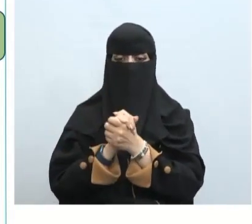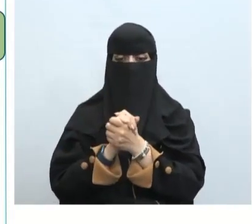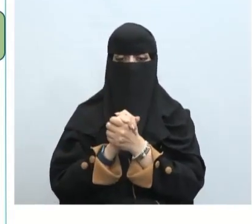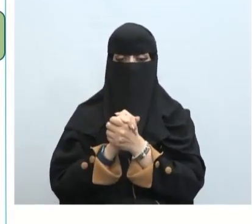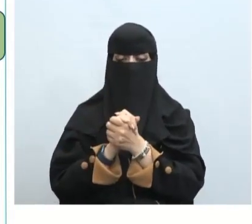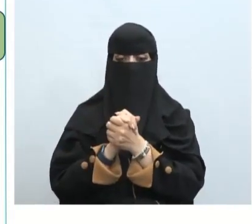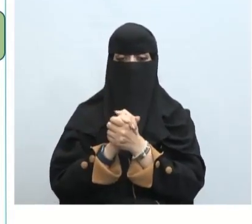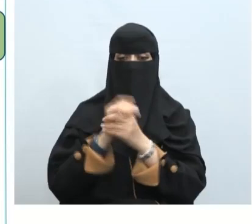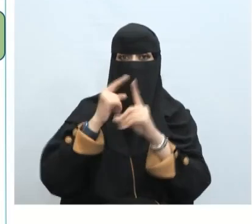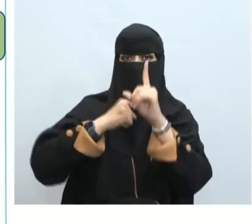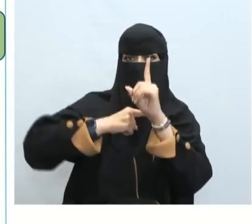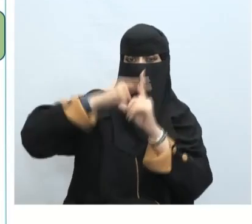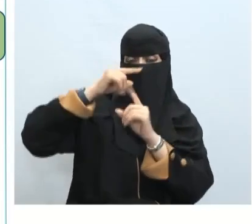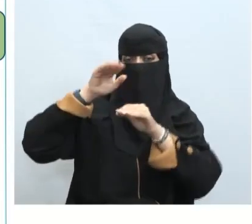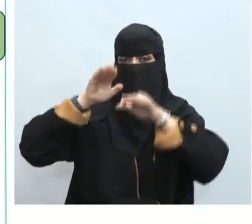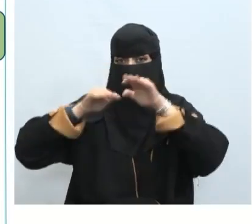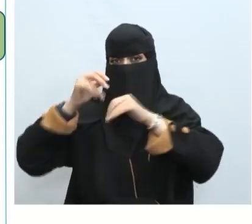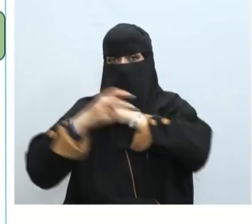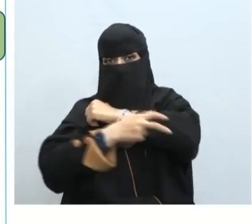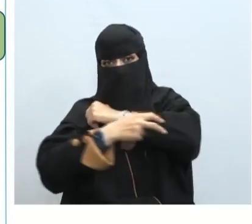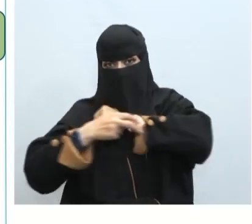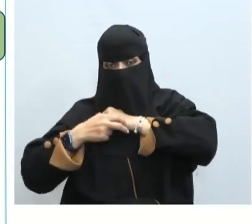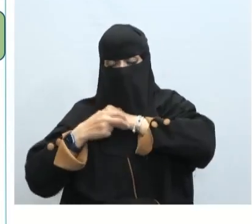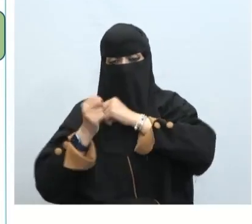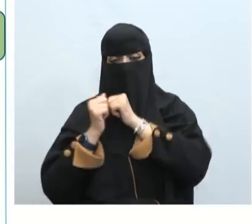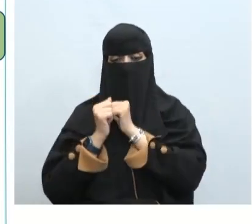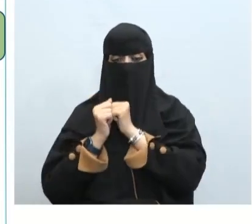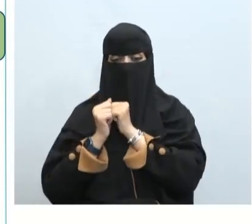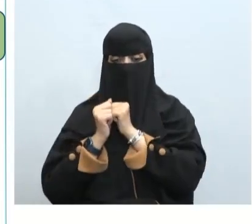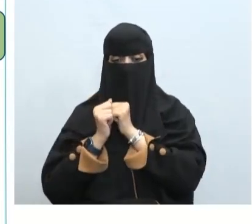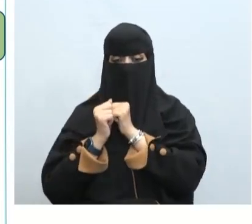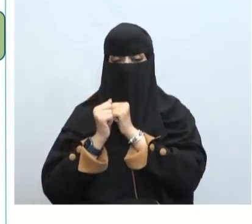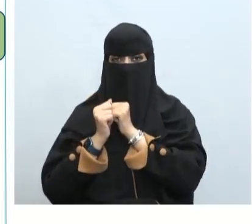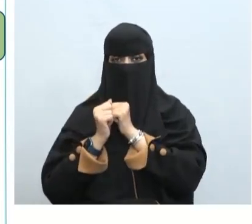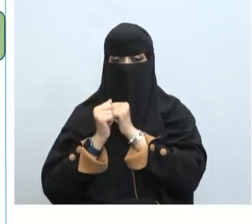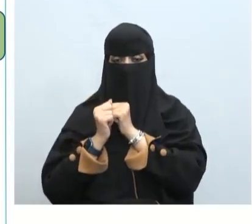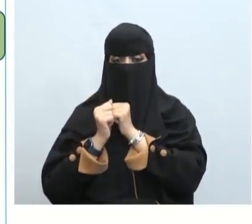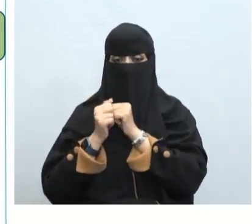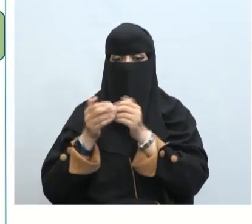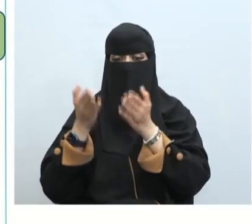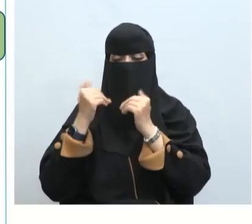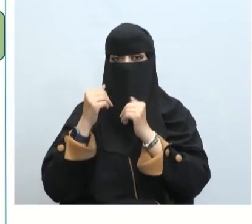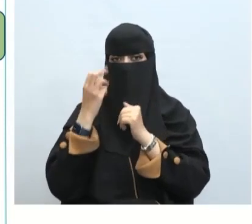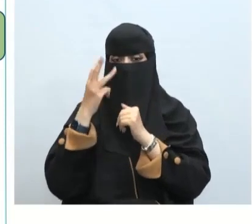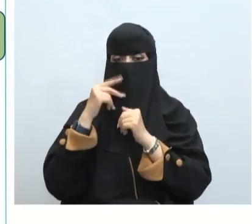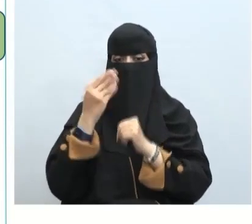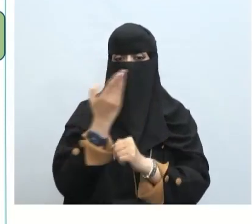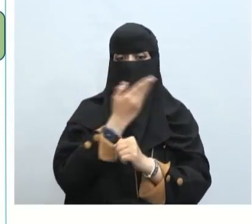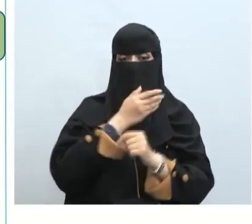ارتفاع نسبه البطاله ما في وظائف ارتفاع معدل الفقر